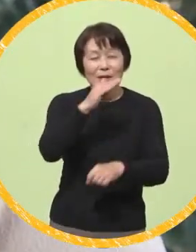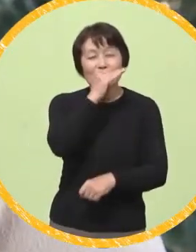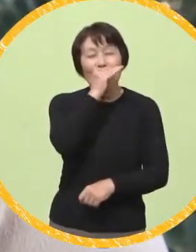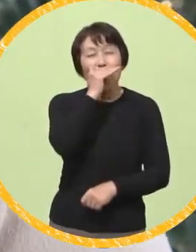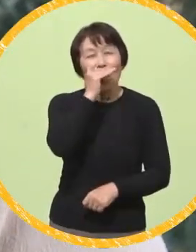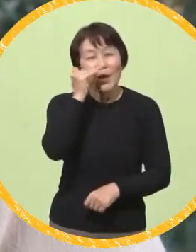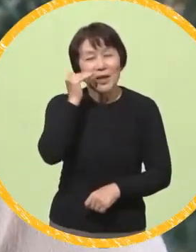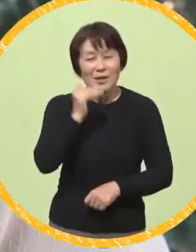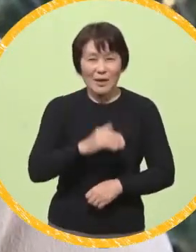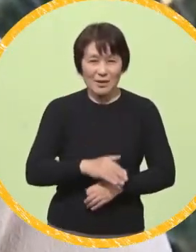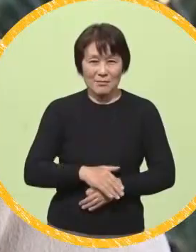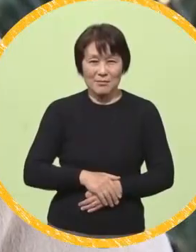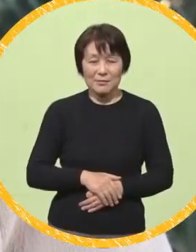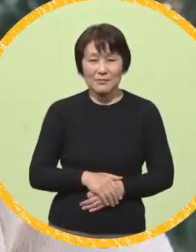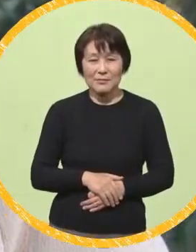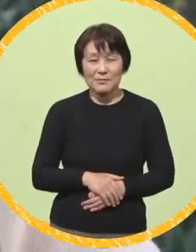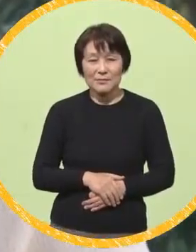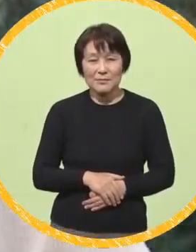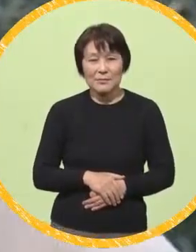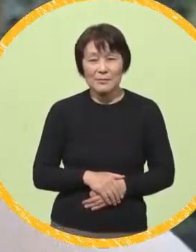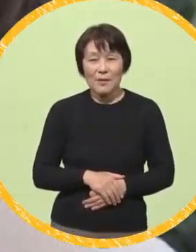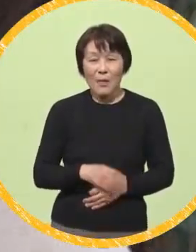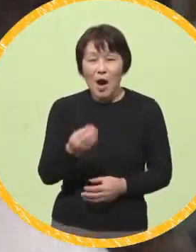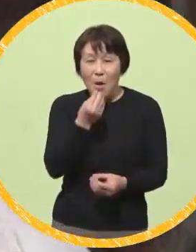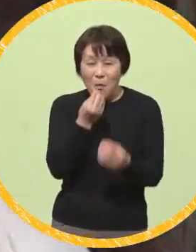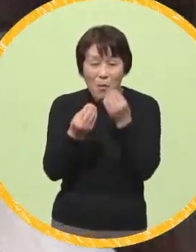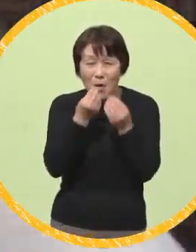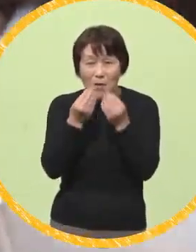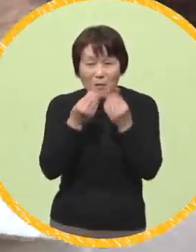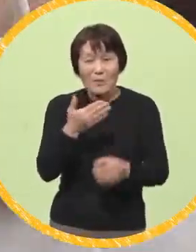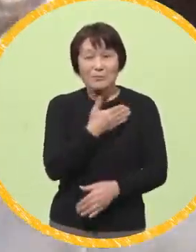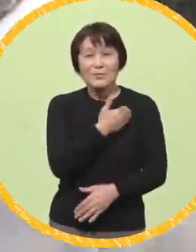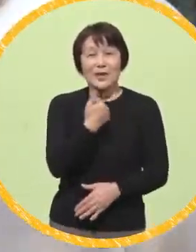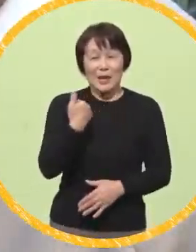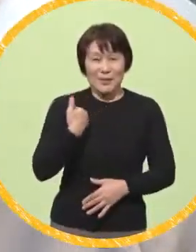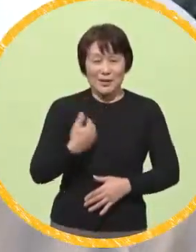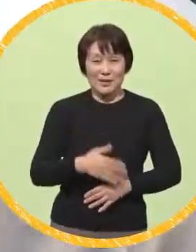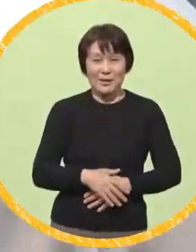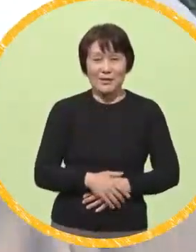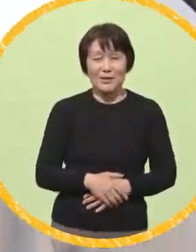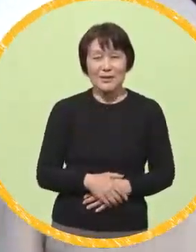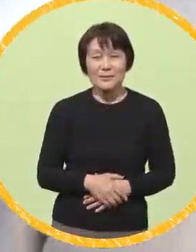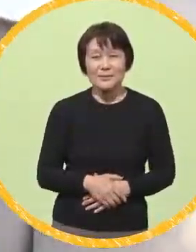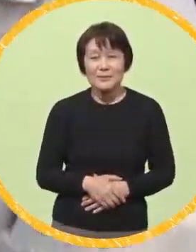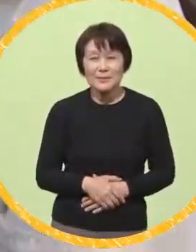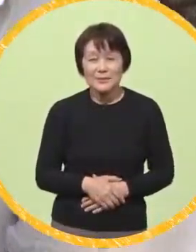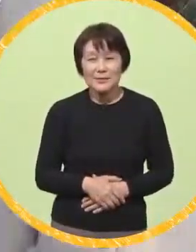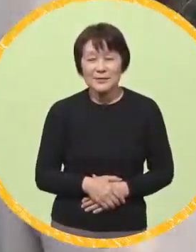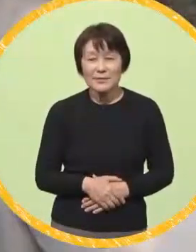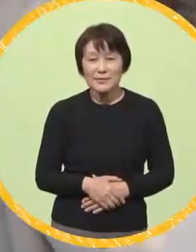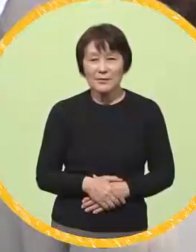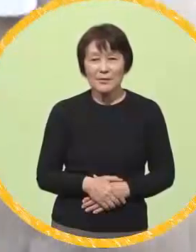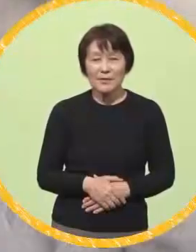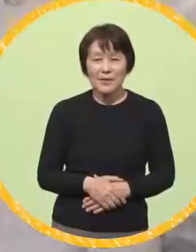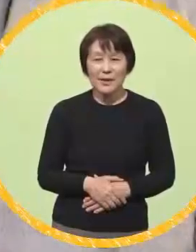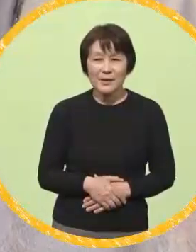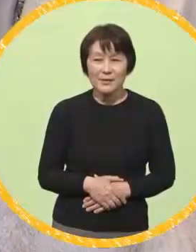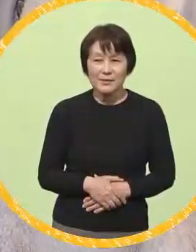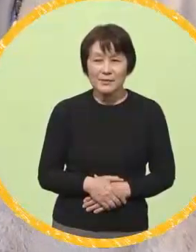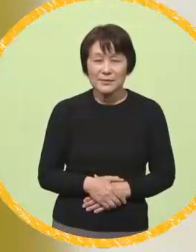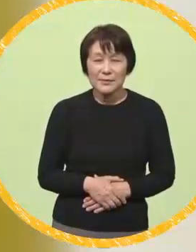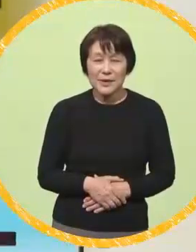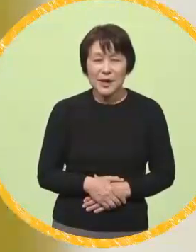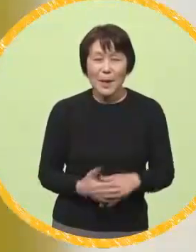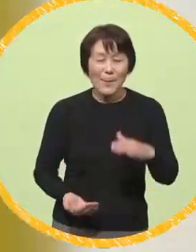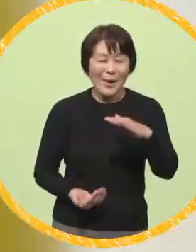になるというか、もう何倍も美味しくなる、 超えたか、 もう超えちゃう、 超えちゃったか、 めちゃくちゃ美味